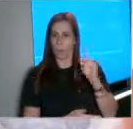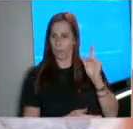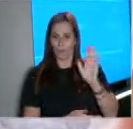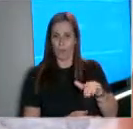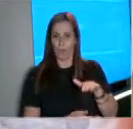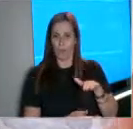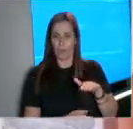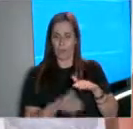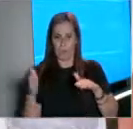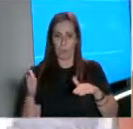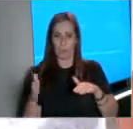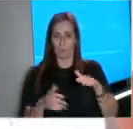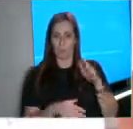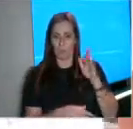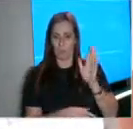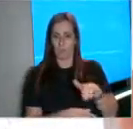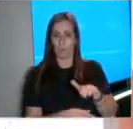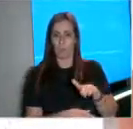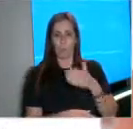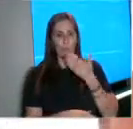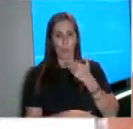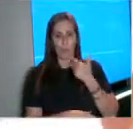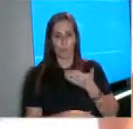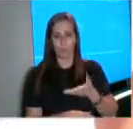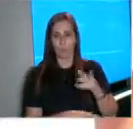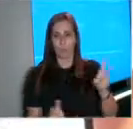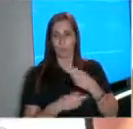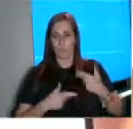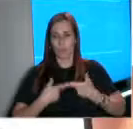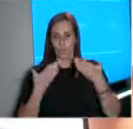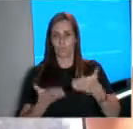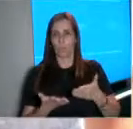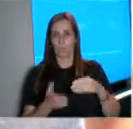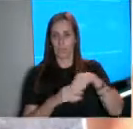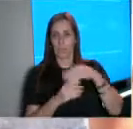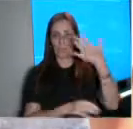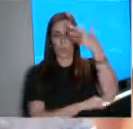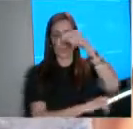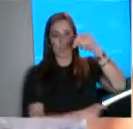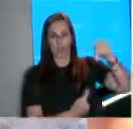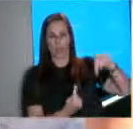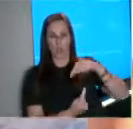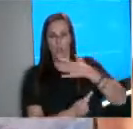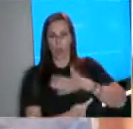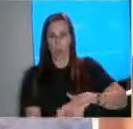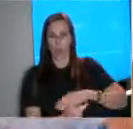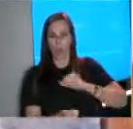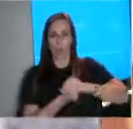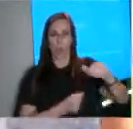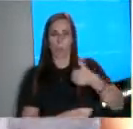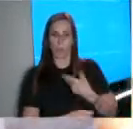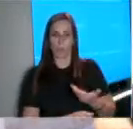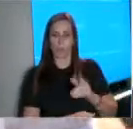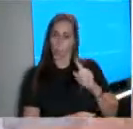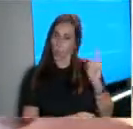גם הימנים, גם היהודים, הישראלים לא יכולים לחיות ככה בין 5 מדינות שרוצות רק להרוג אותם.